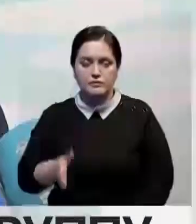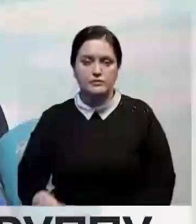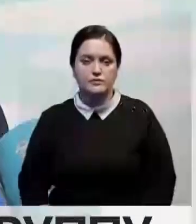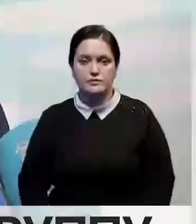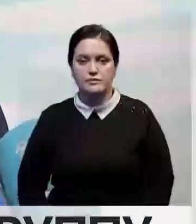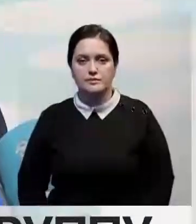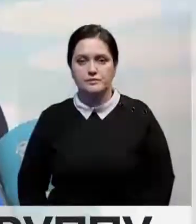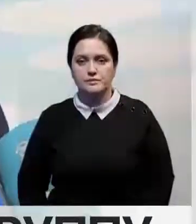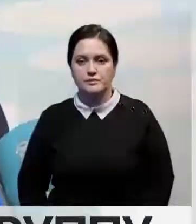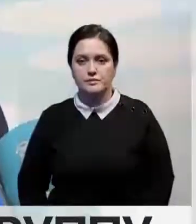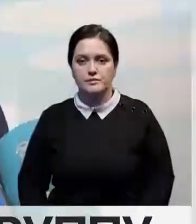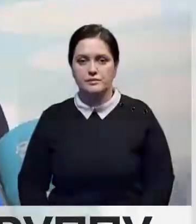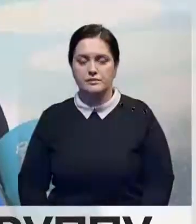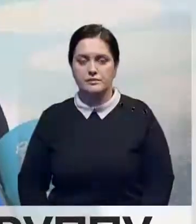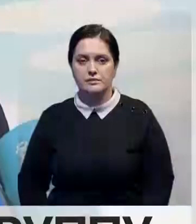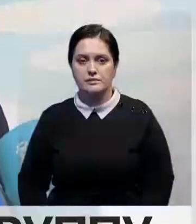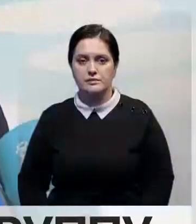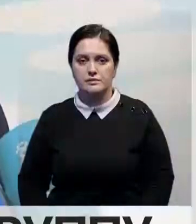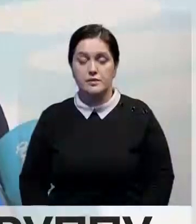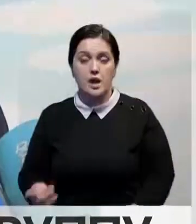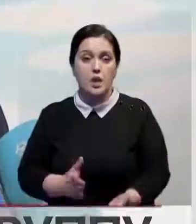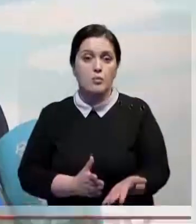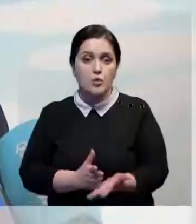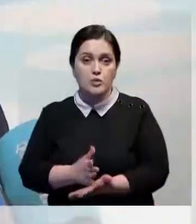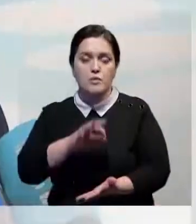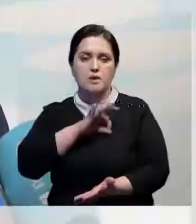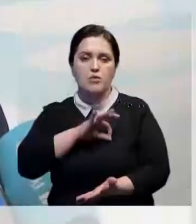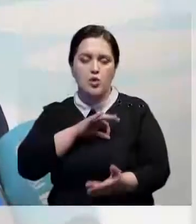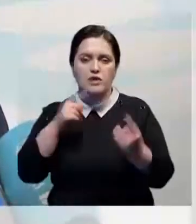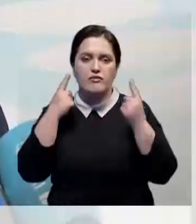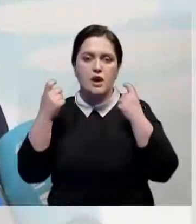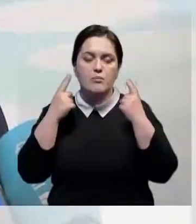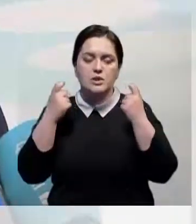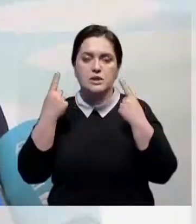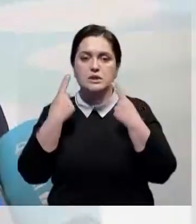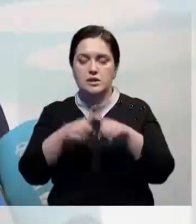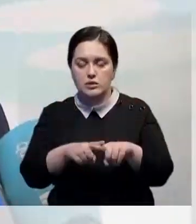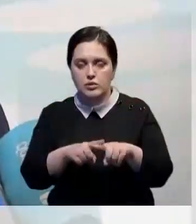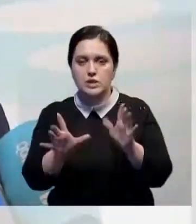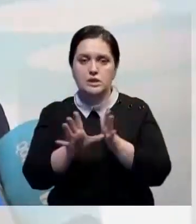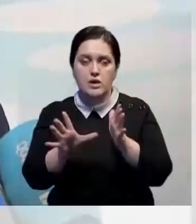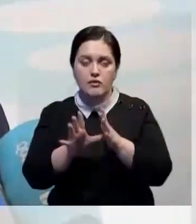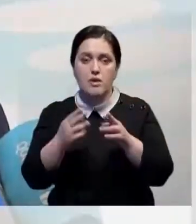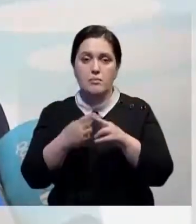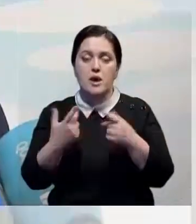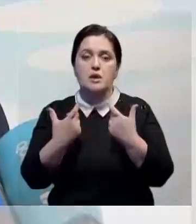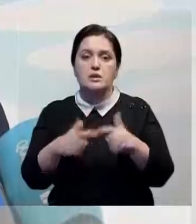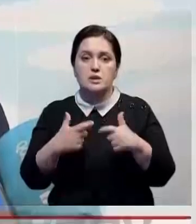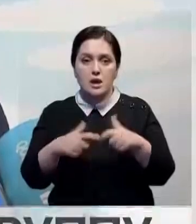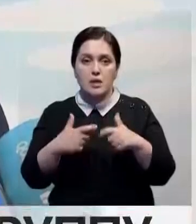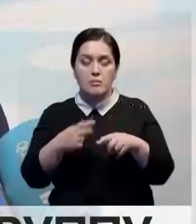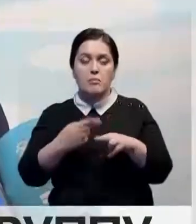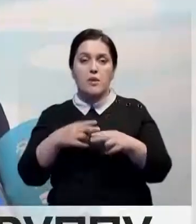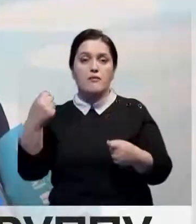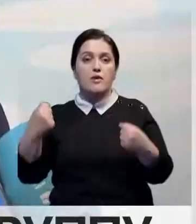устанавливают. Путем использования информационных технологий и цифровых технологий сдача экзаменов – это